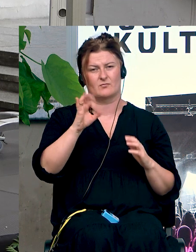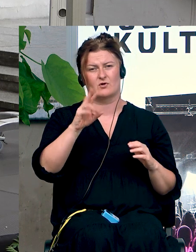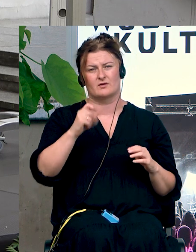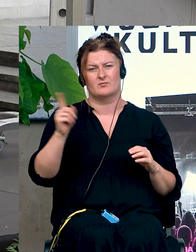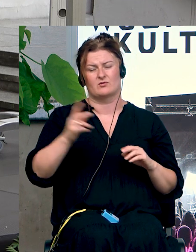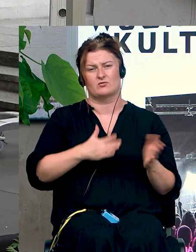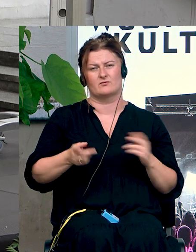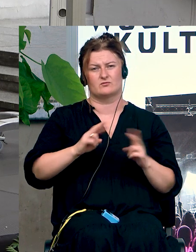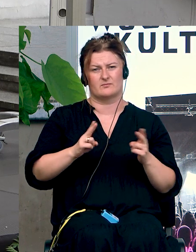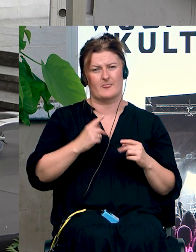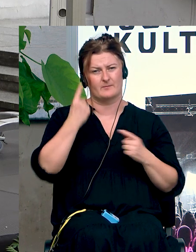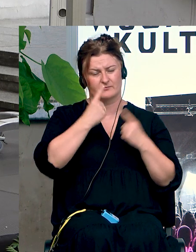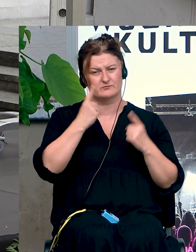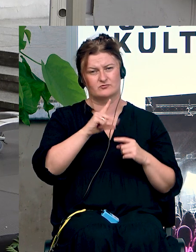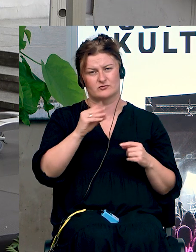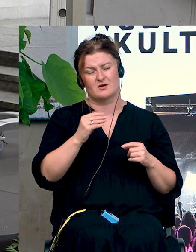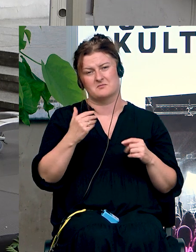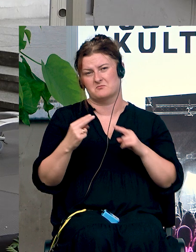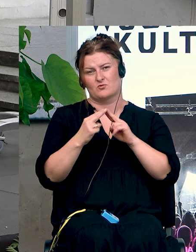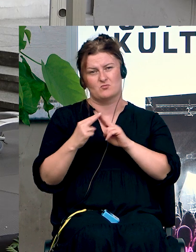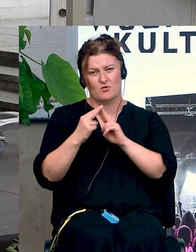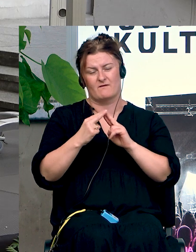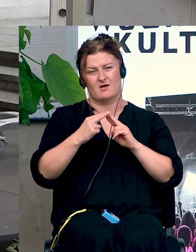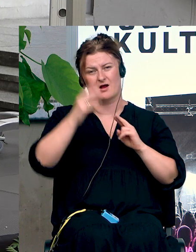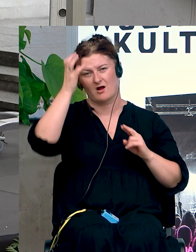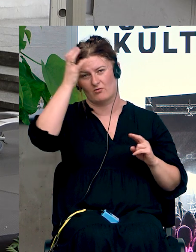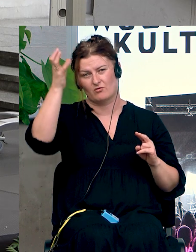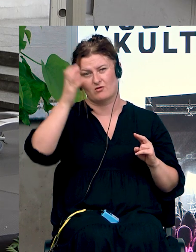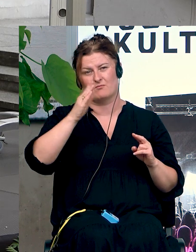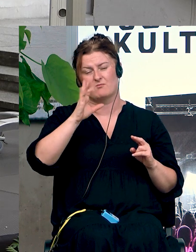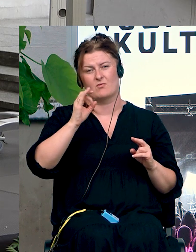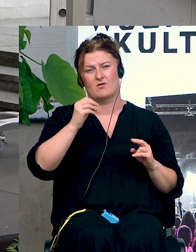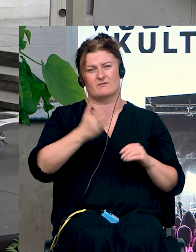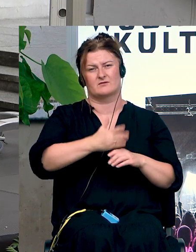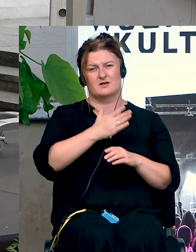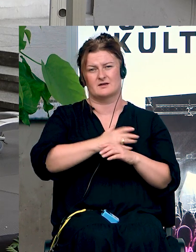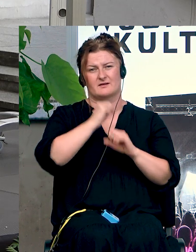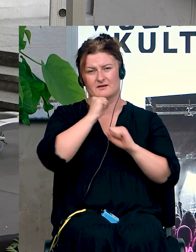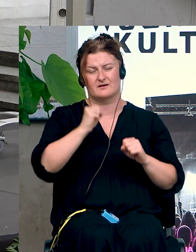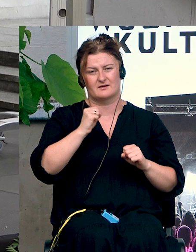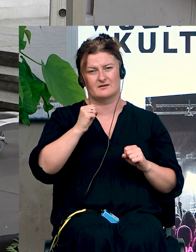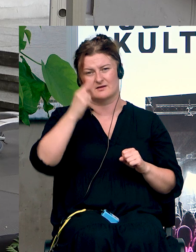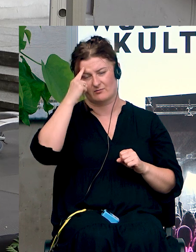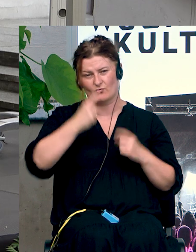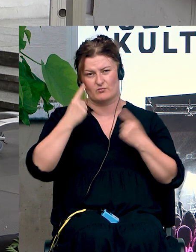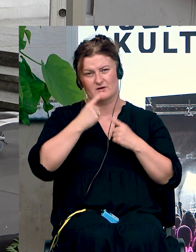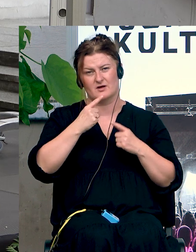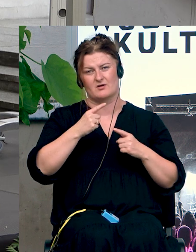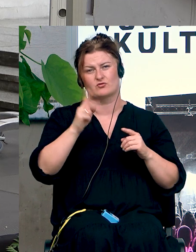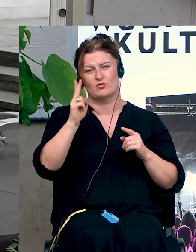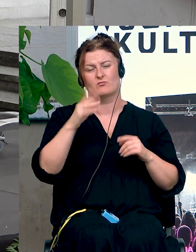зі мною, тому що нікому би не спало на думку, що людина може просто так взяти прозову книжку і перекласти її для